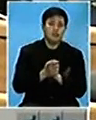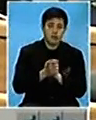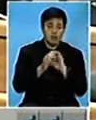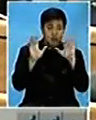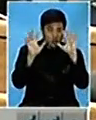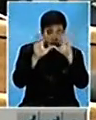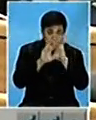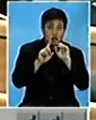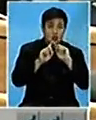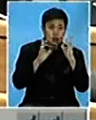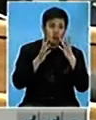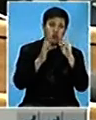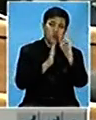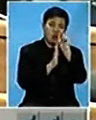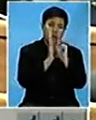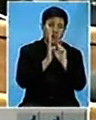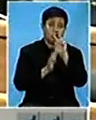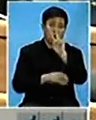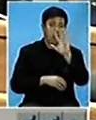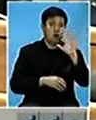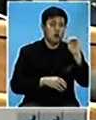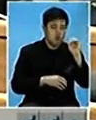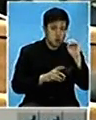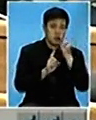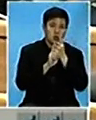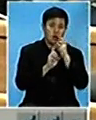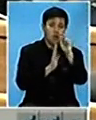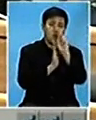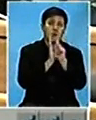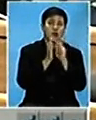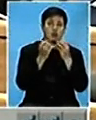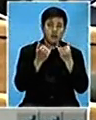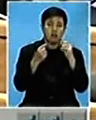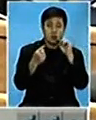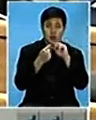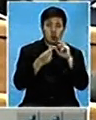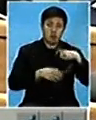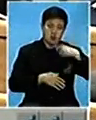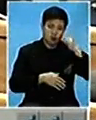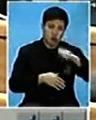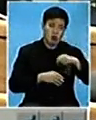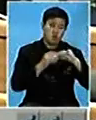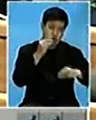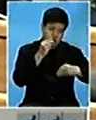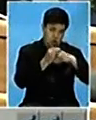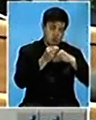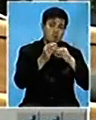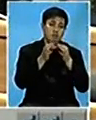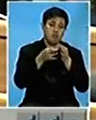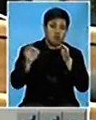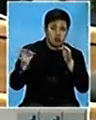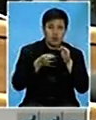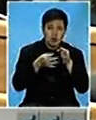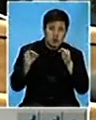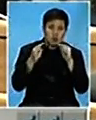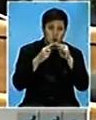งกันมากในรัฐธรรมนูญปี50ตามรัฐธรรมนูญฉบับนี้ศาลรัฐธรรมนูญได้เพิ่มเนื้อหาสาระที่ว่าด้วย